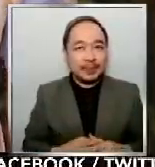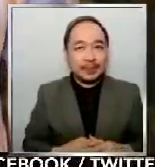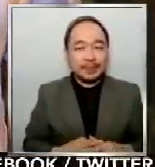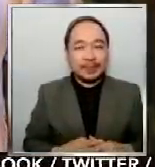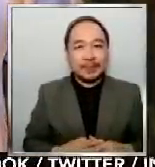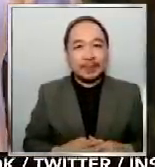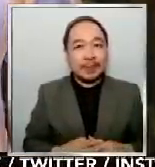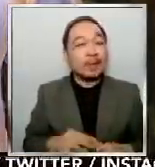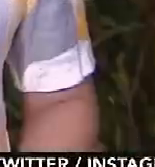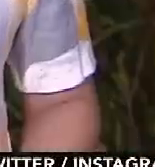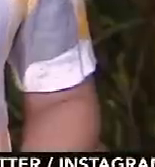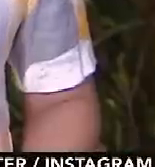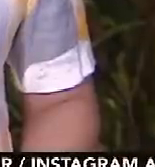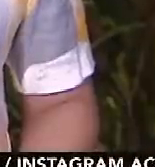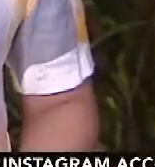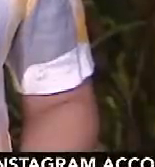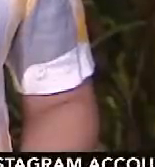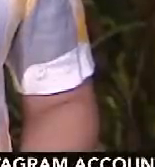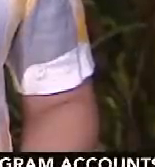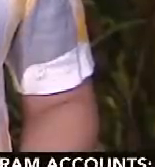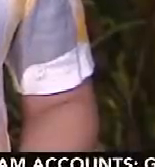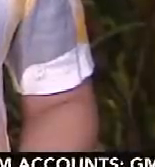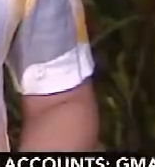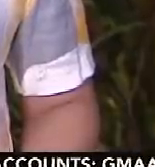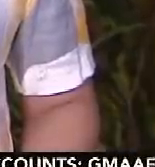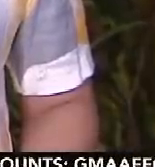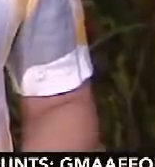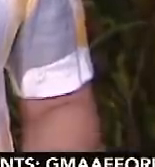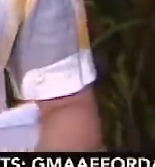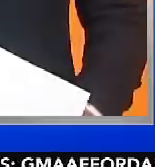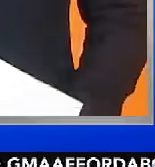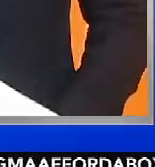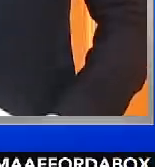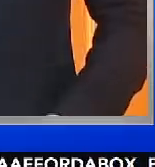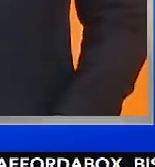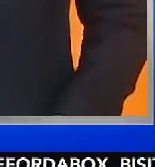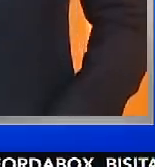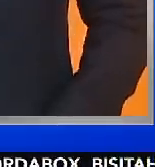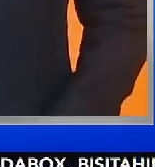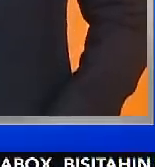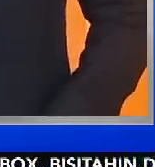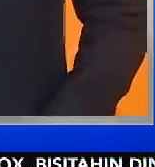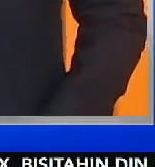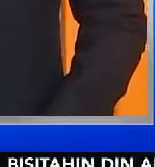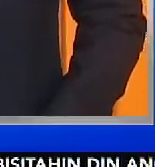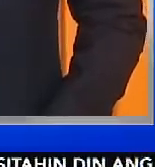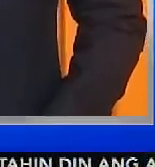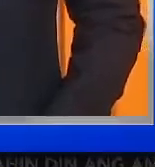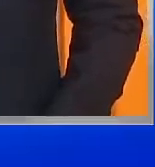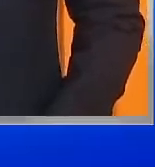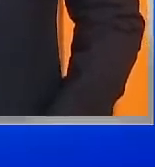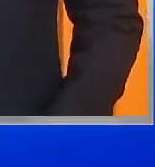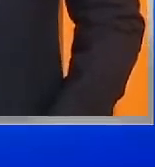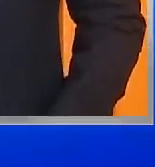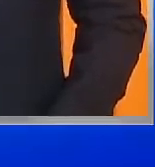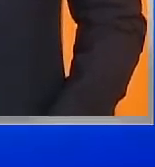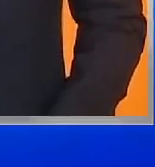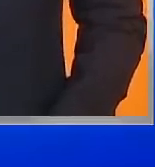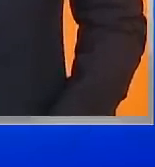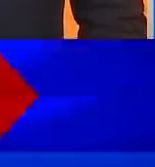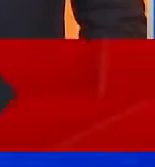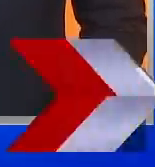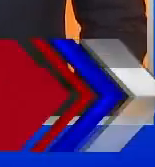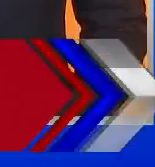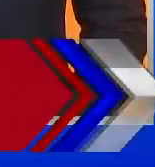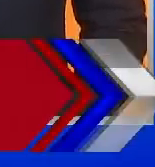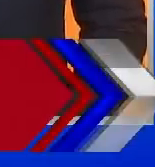And that's my chika this Saturday night. Ako po si Nelson Canlas. Pia, Ivan. Thank you, Nelson. Salamat, Nelson. At yan po ang